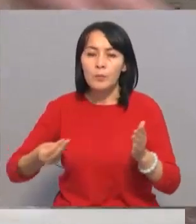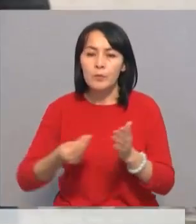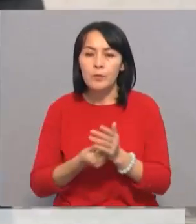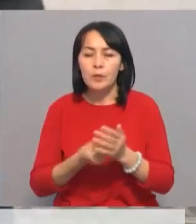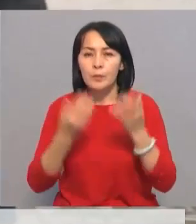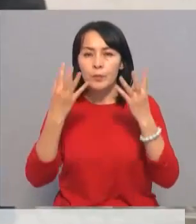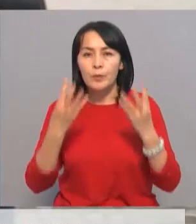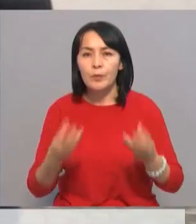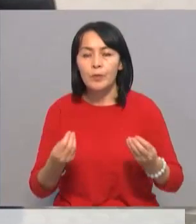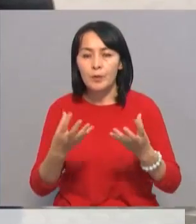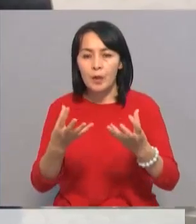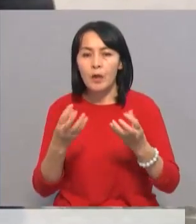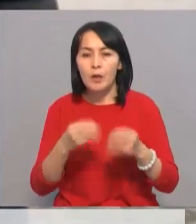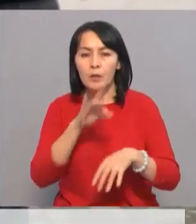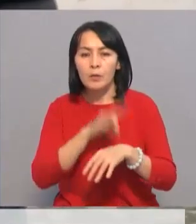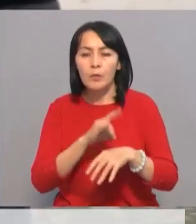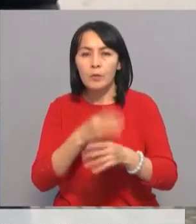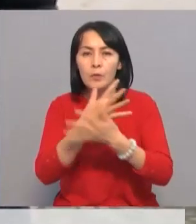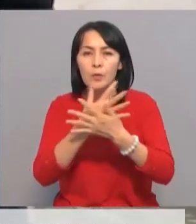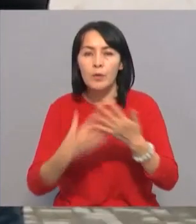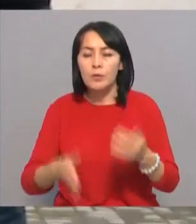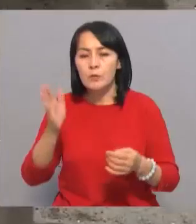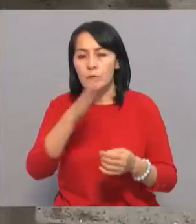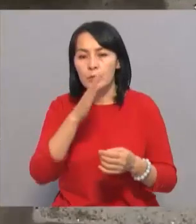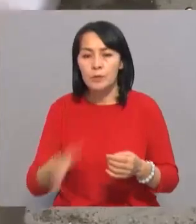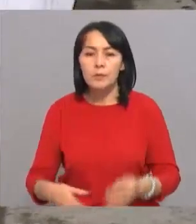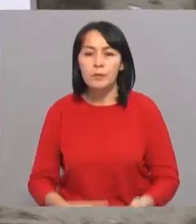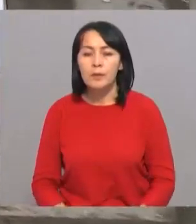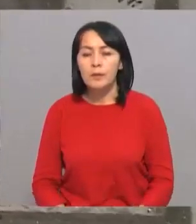салынған. Бүгінде тәлкіленген жалған тауарлардың